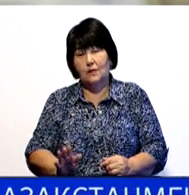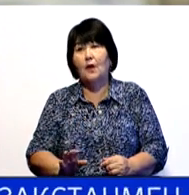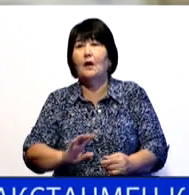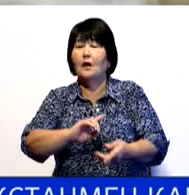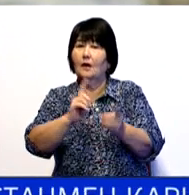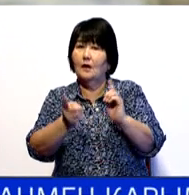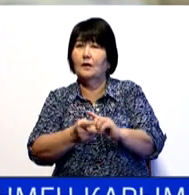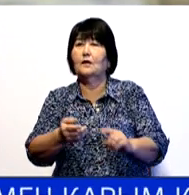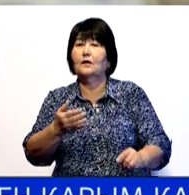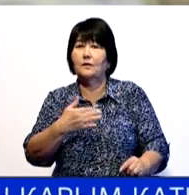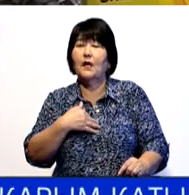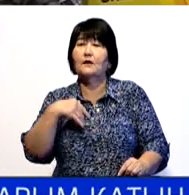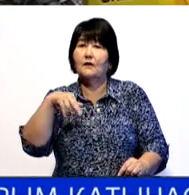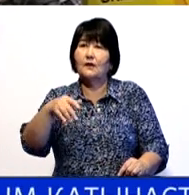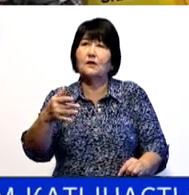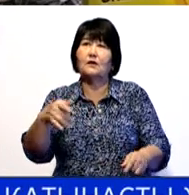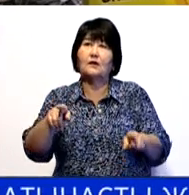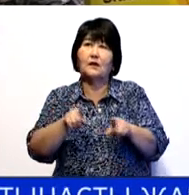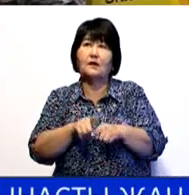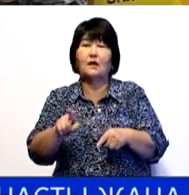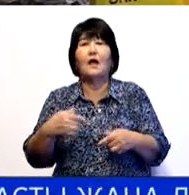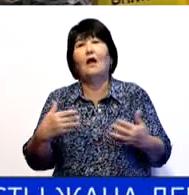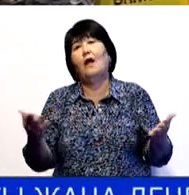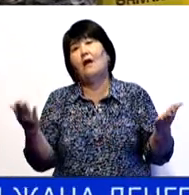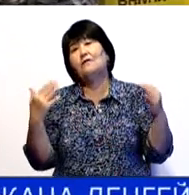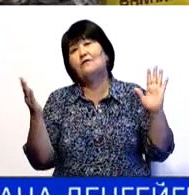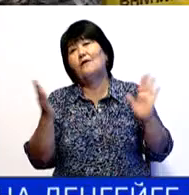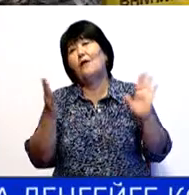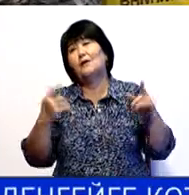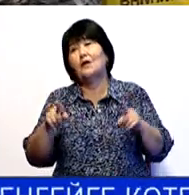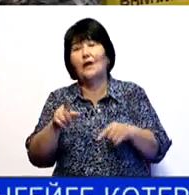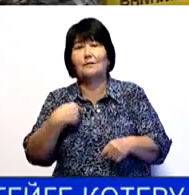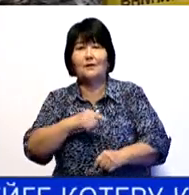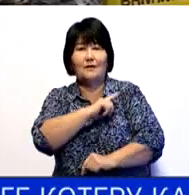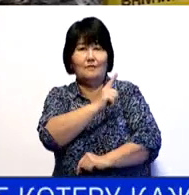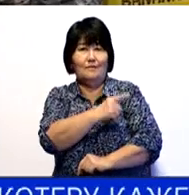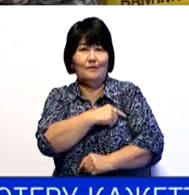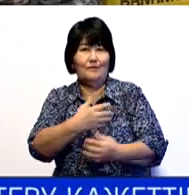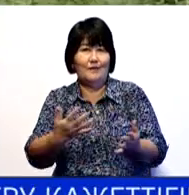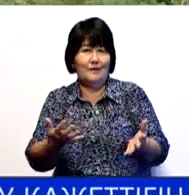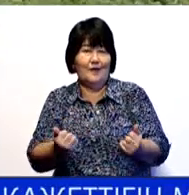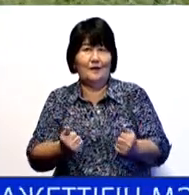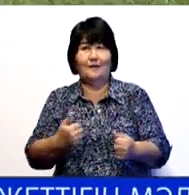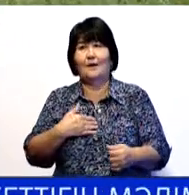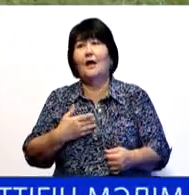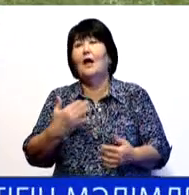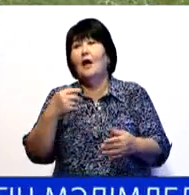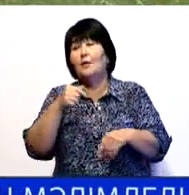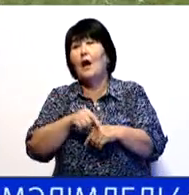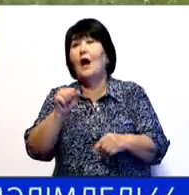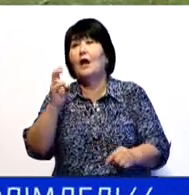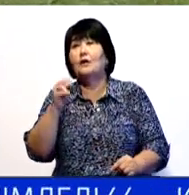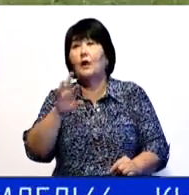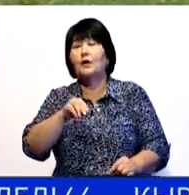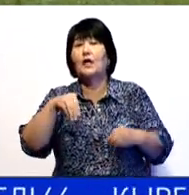Наоборот, я вот выхожу вот сюда как на воздух. Для меня это да, как энергия вообще придает. Байқағанымыз Антонина